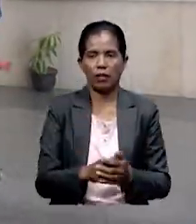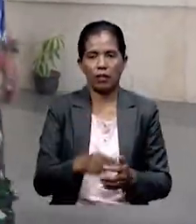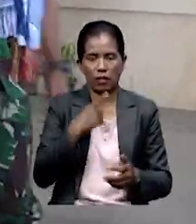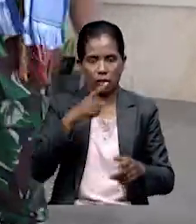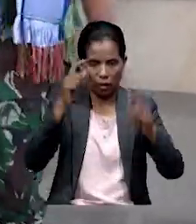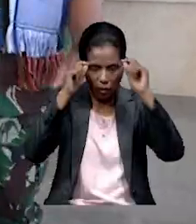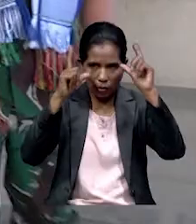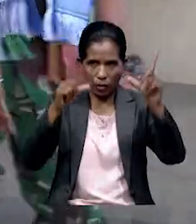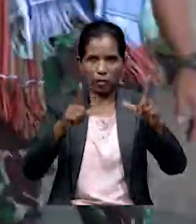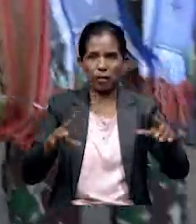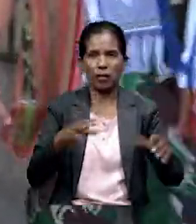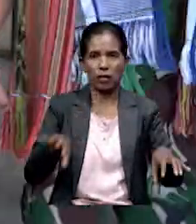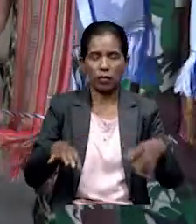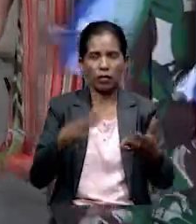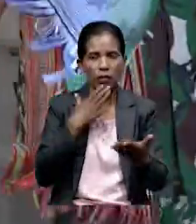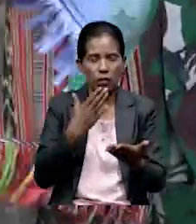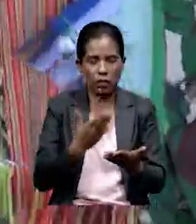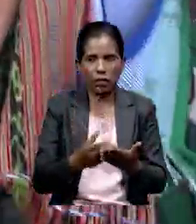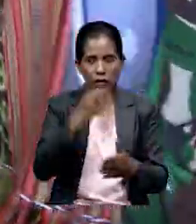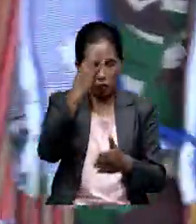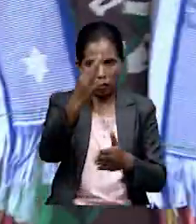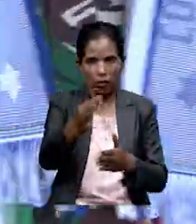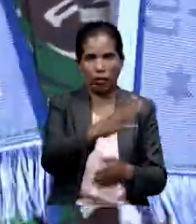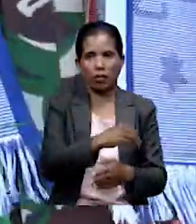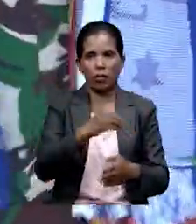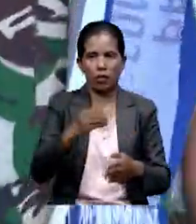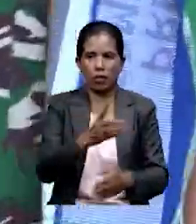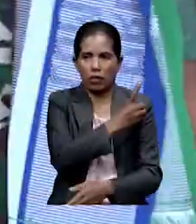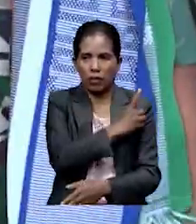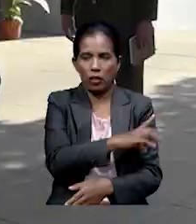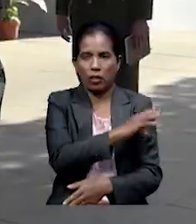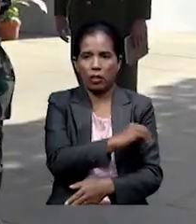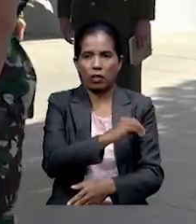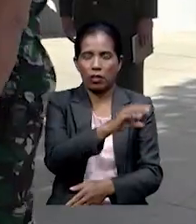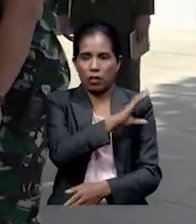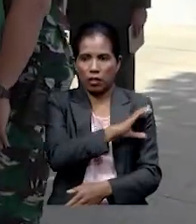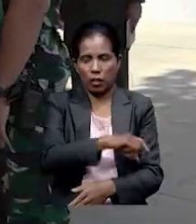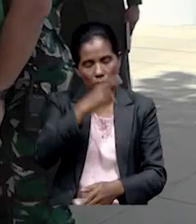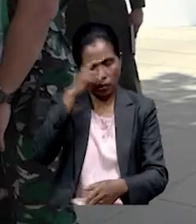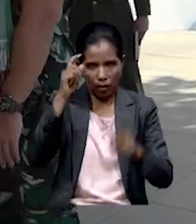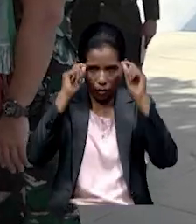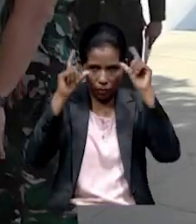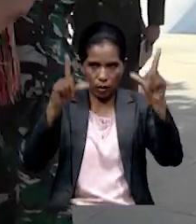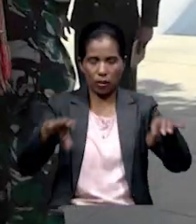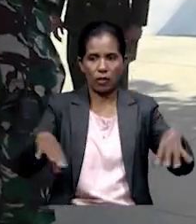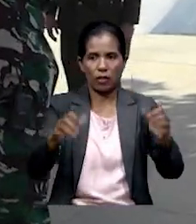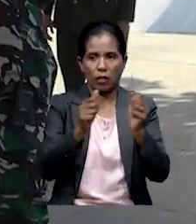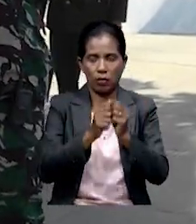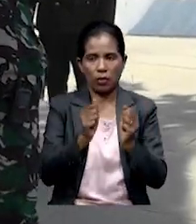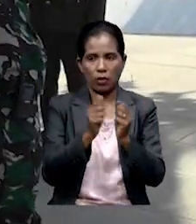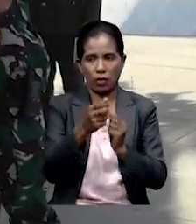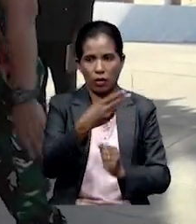Timor Leste sesuai diakui utangnya futuru ia arek defenisi grasse tambah Timor Leste servisu hamutuk Ho